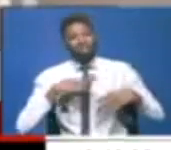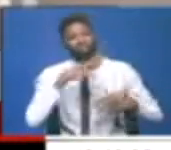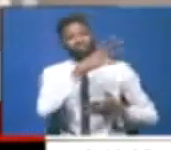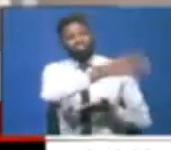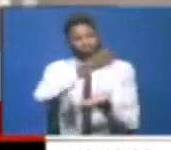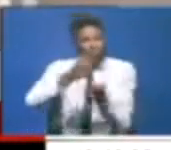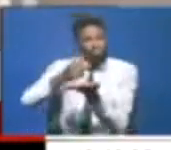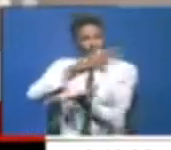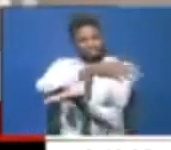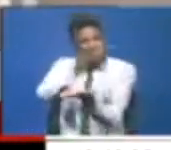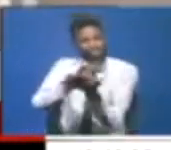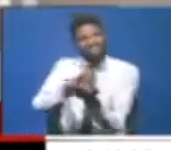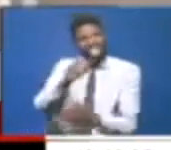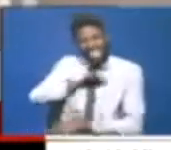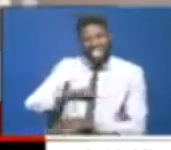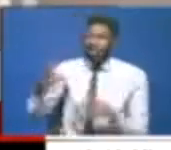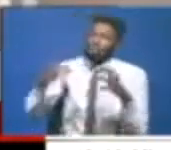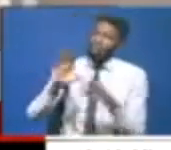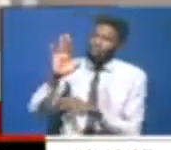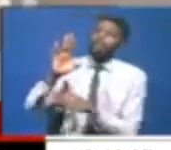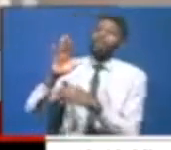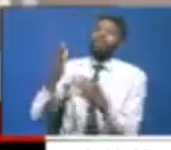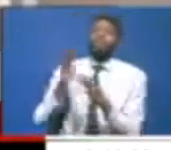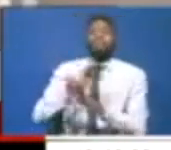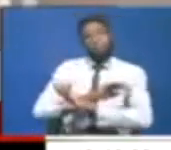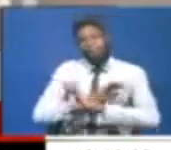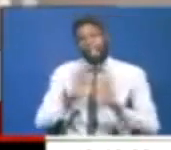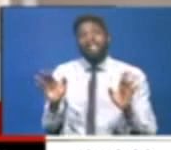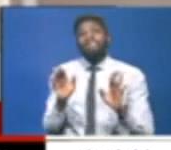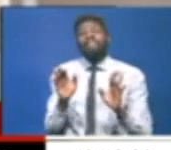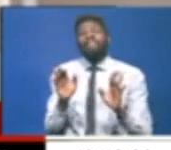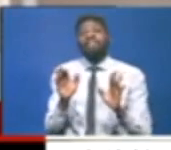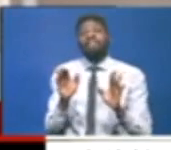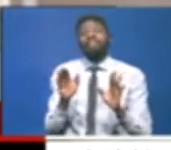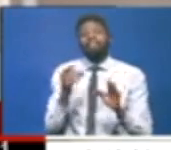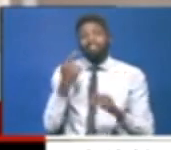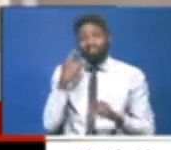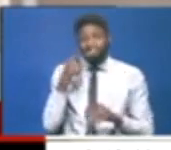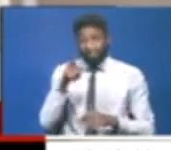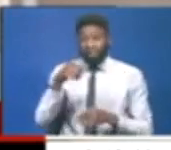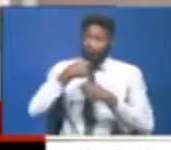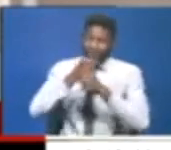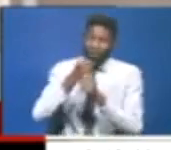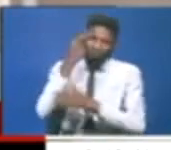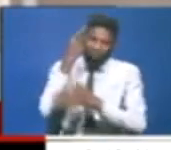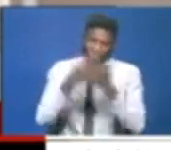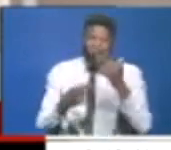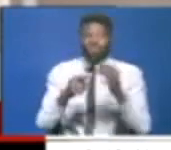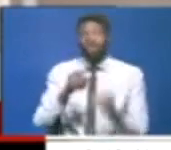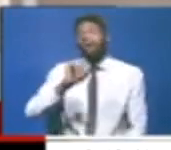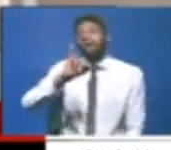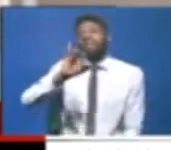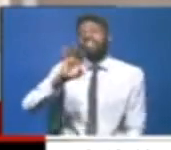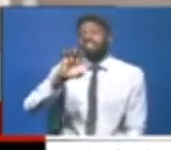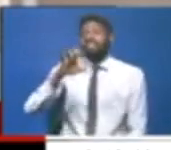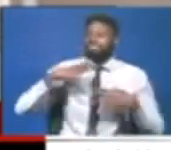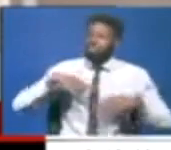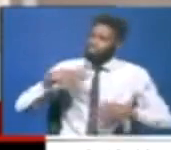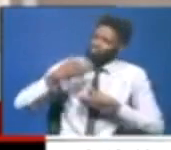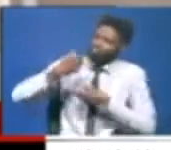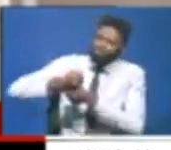ni ngome za chama fulani. Unaona hii pia inashusha imani katika ile tume huru. Kwa hivyo tume huru inafaa kuhakikisha